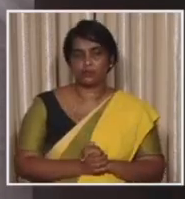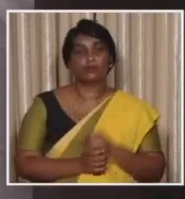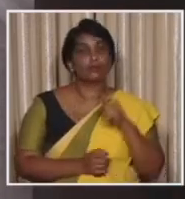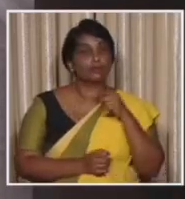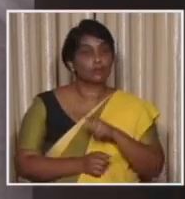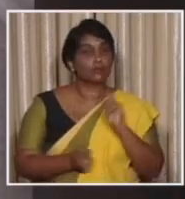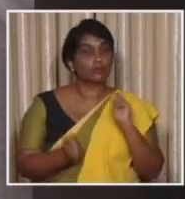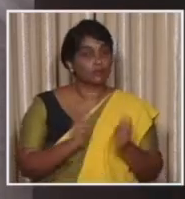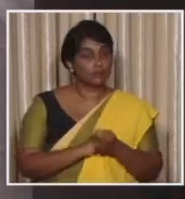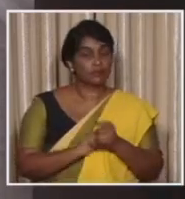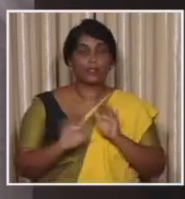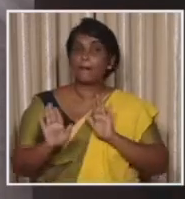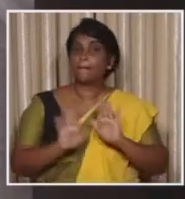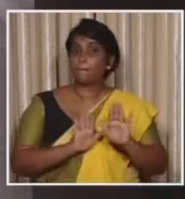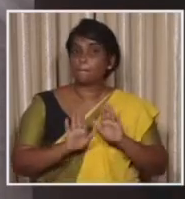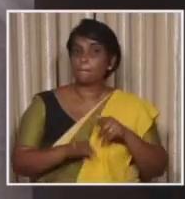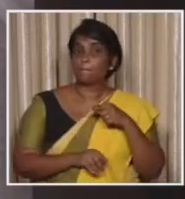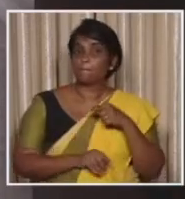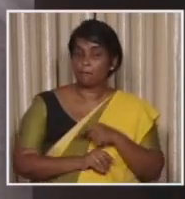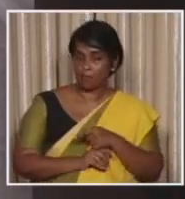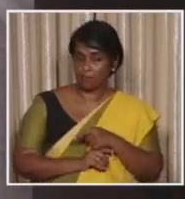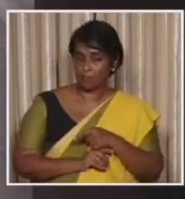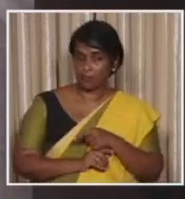මේ ක්‍රිකට් පරිපාලනයට